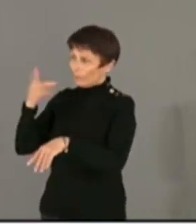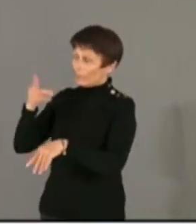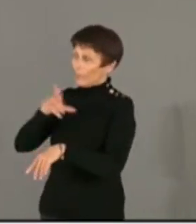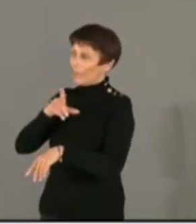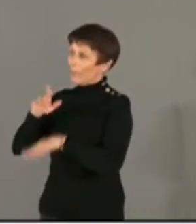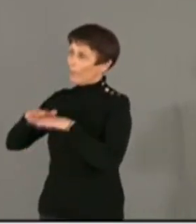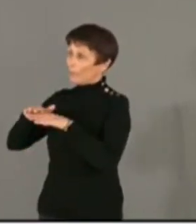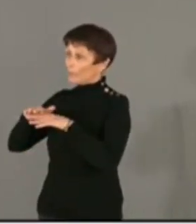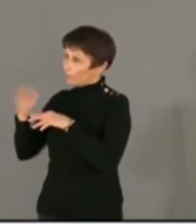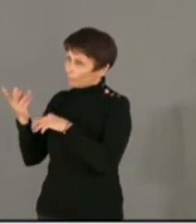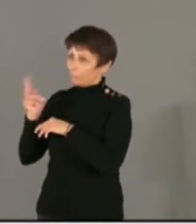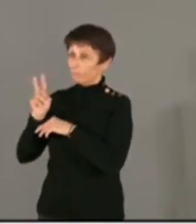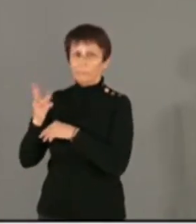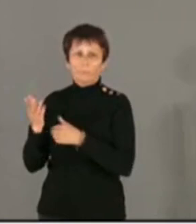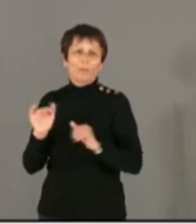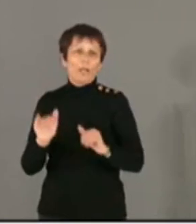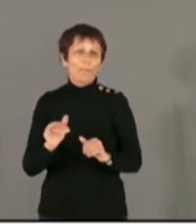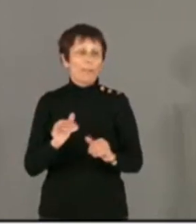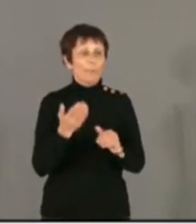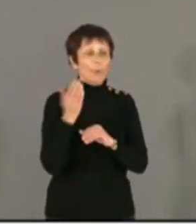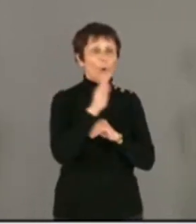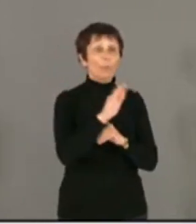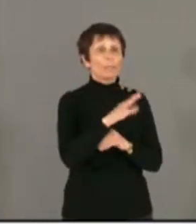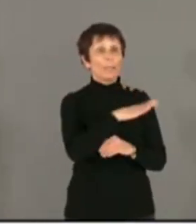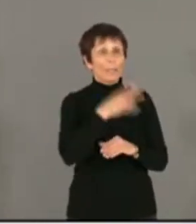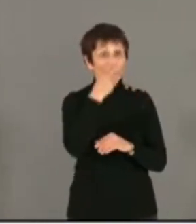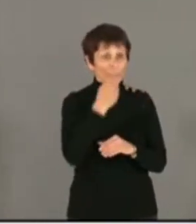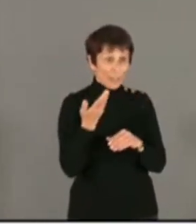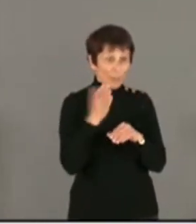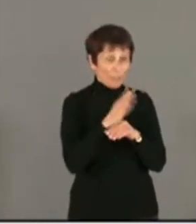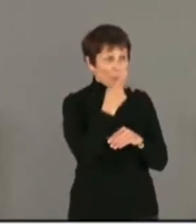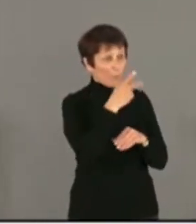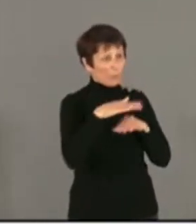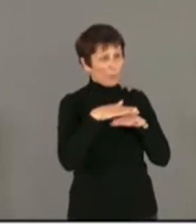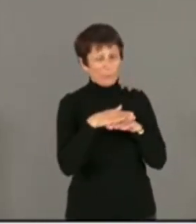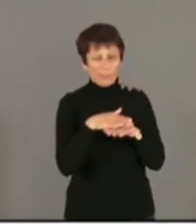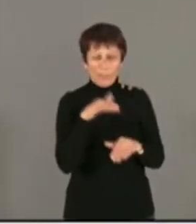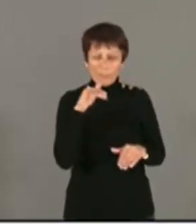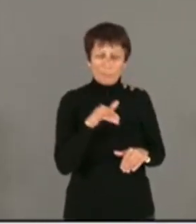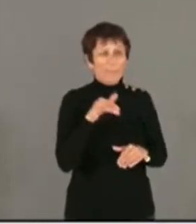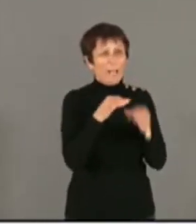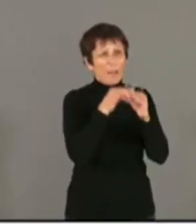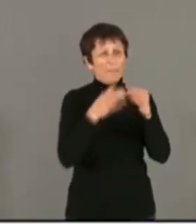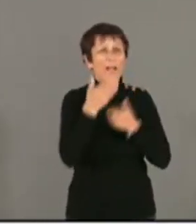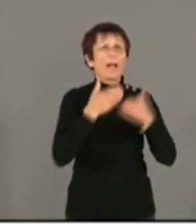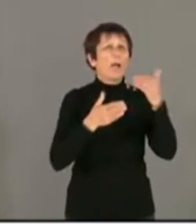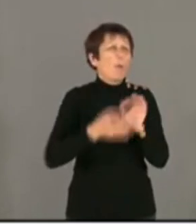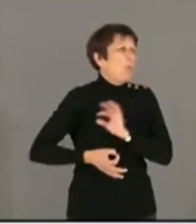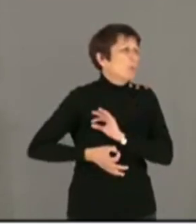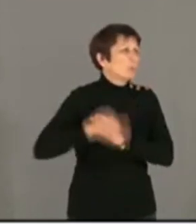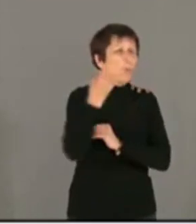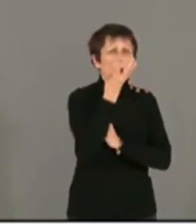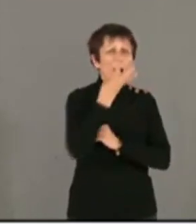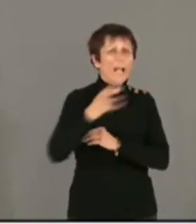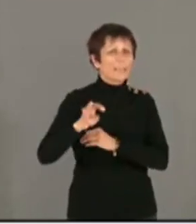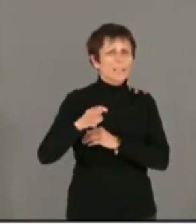les représentants de Mme Vassal ont dénoncé votre propre politique et votre bilan de bétonisation à outrance, les 400 logements